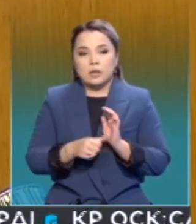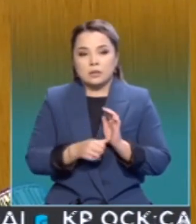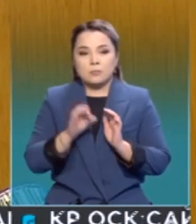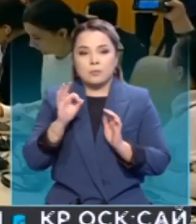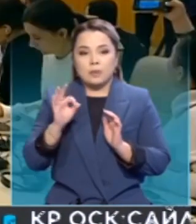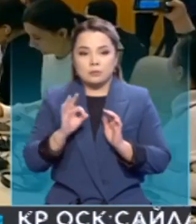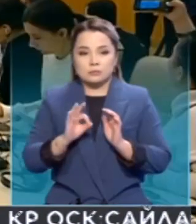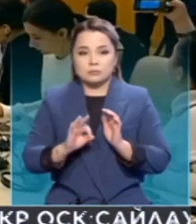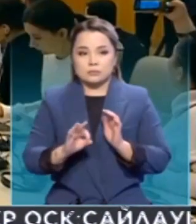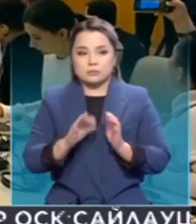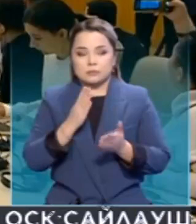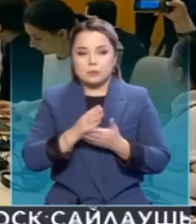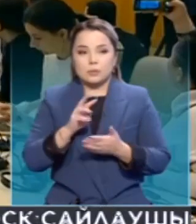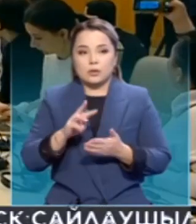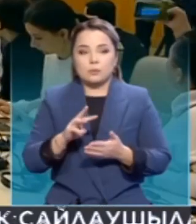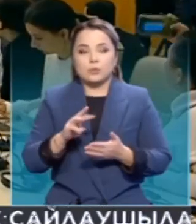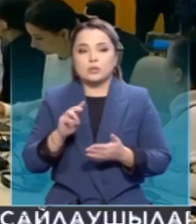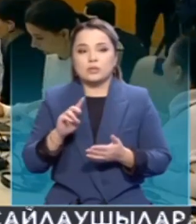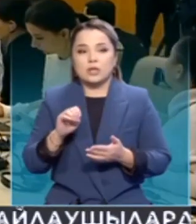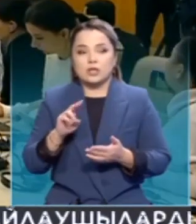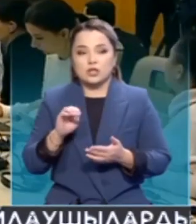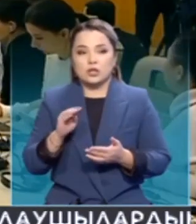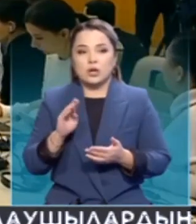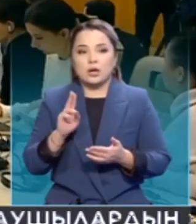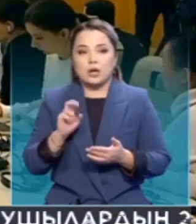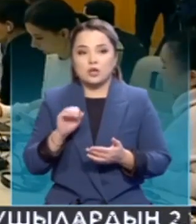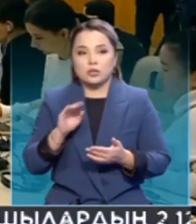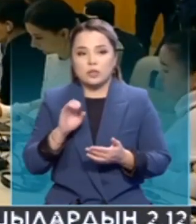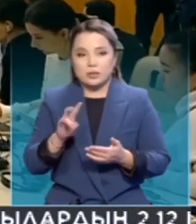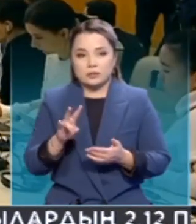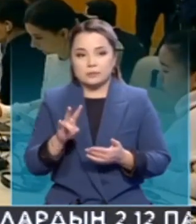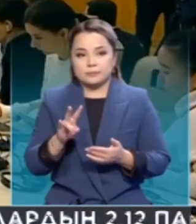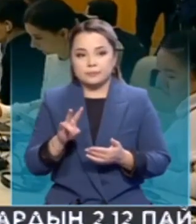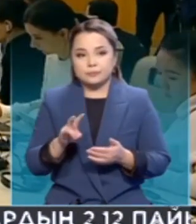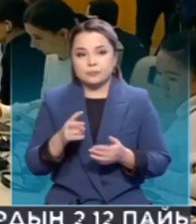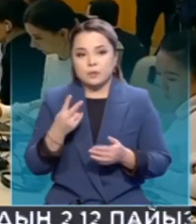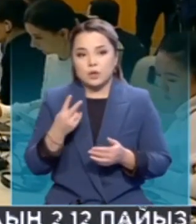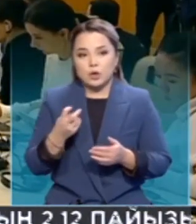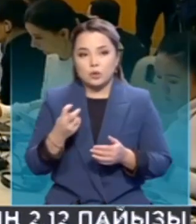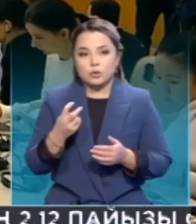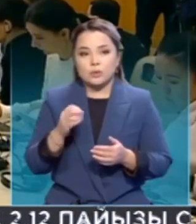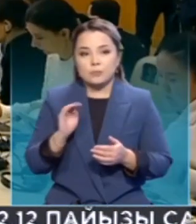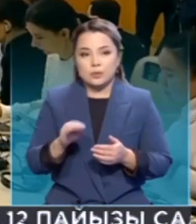2,6%. Мейрам Зекешұлы Қажыкенге